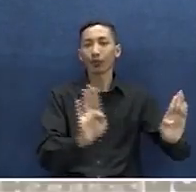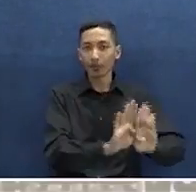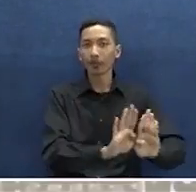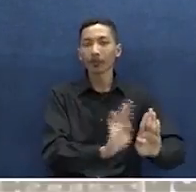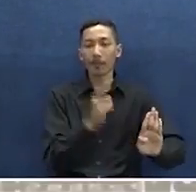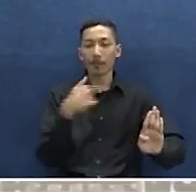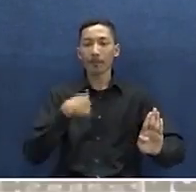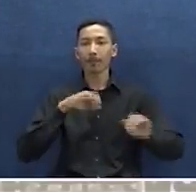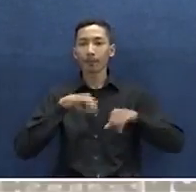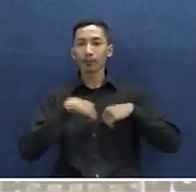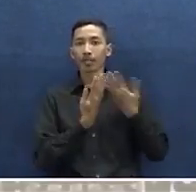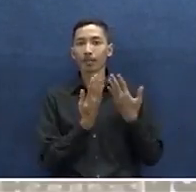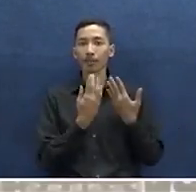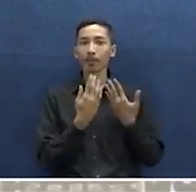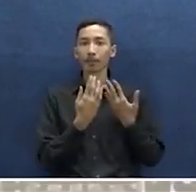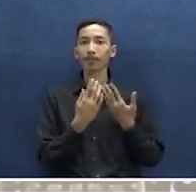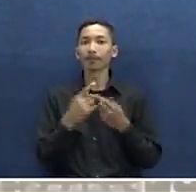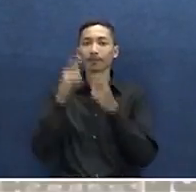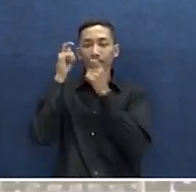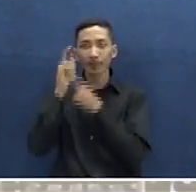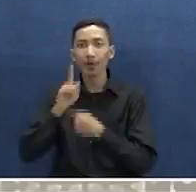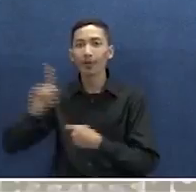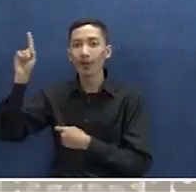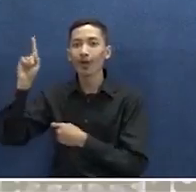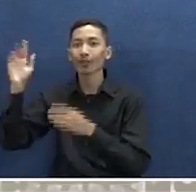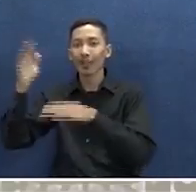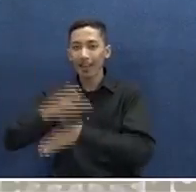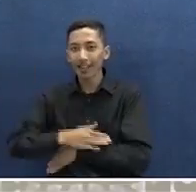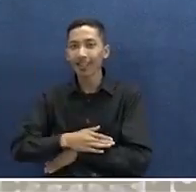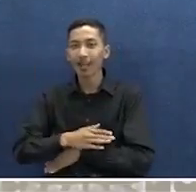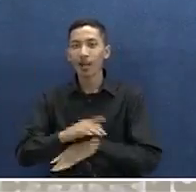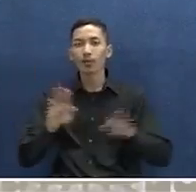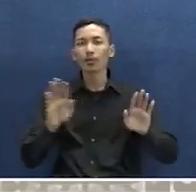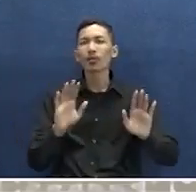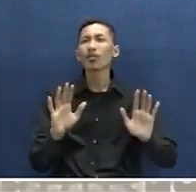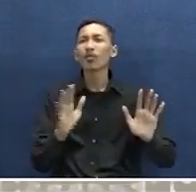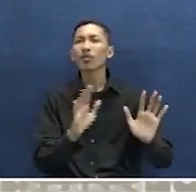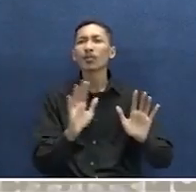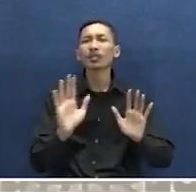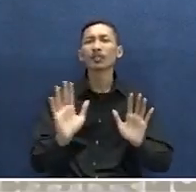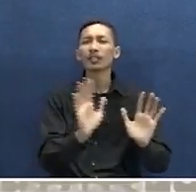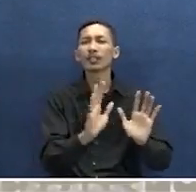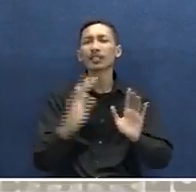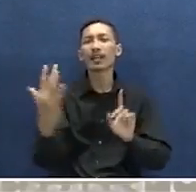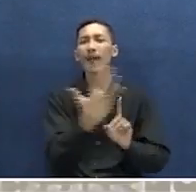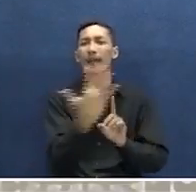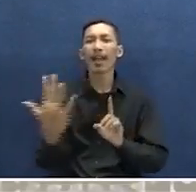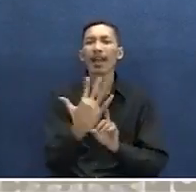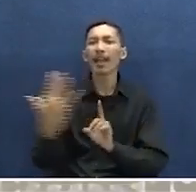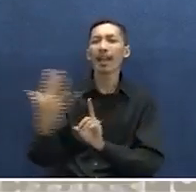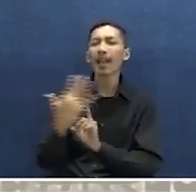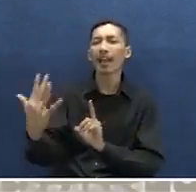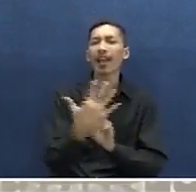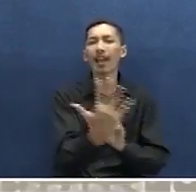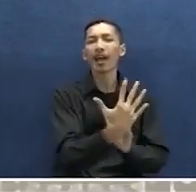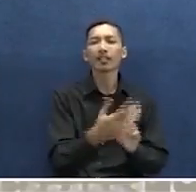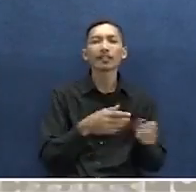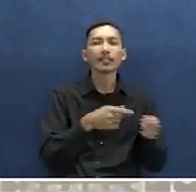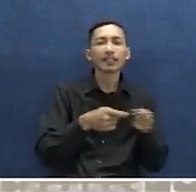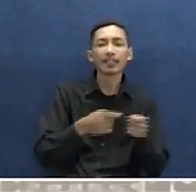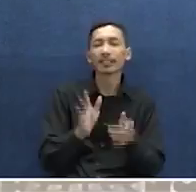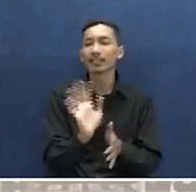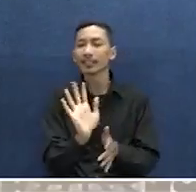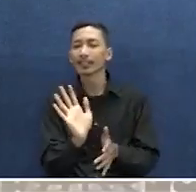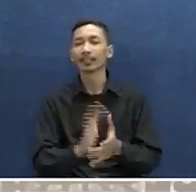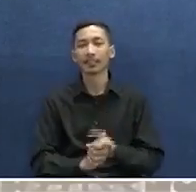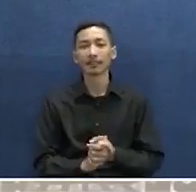kita kepada Allah kan seperti itu tapi Aduh lagi rame nih lagi banyak pesenan nih ntar lu ah gitu ya Iya lah kita kan modelnya kalau